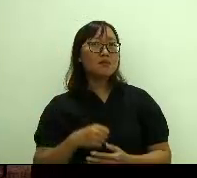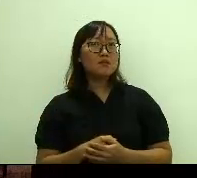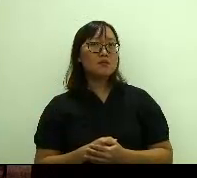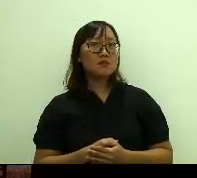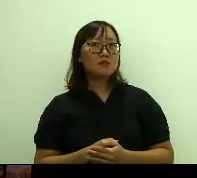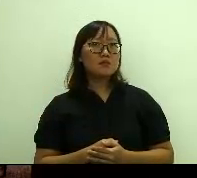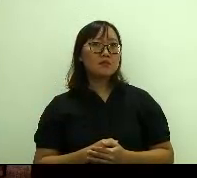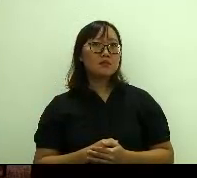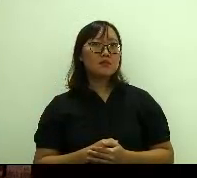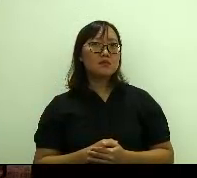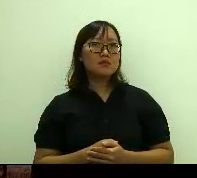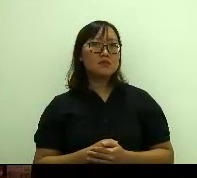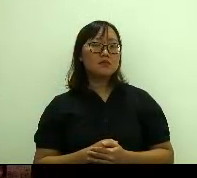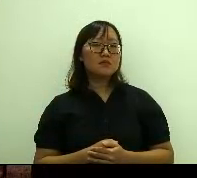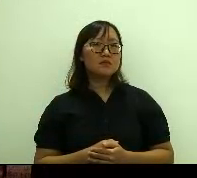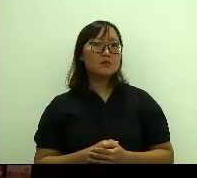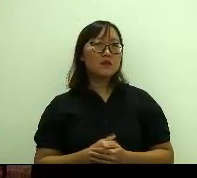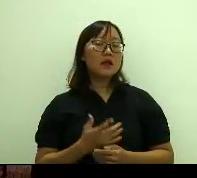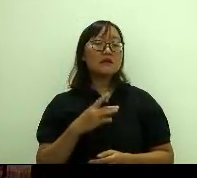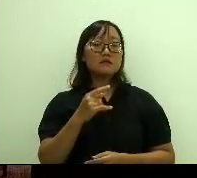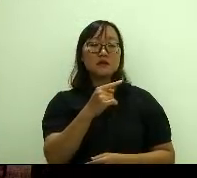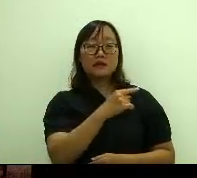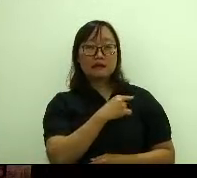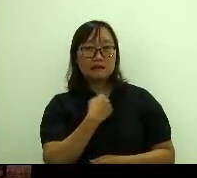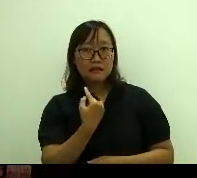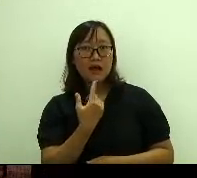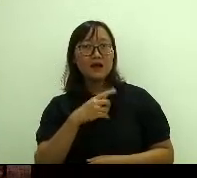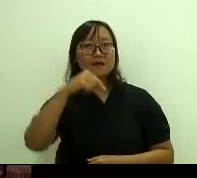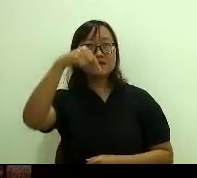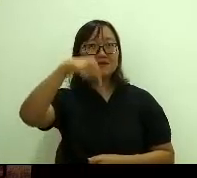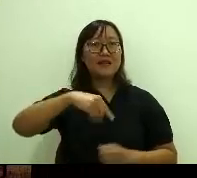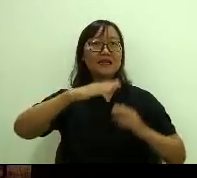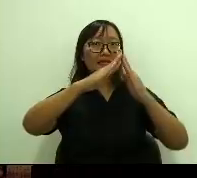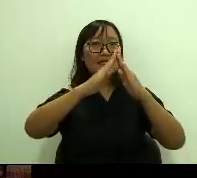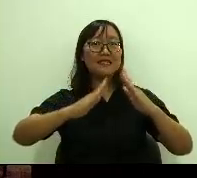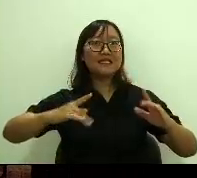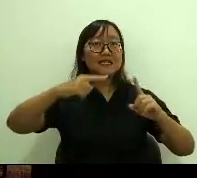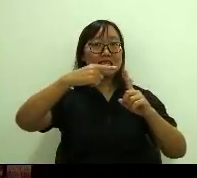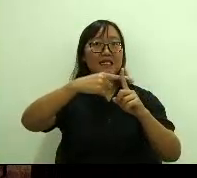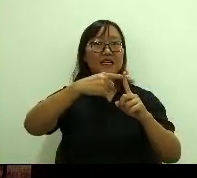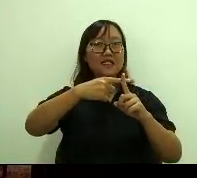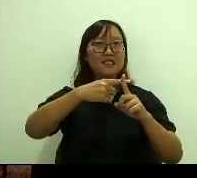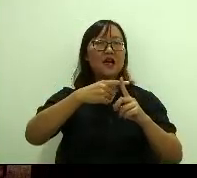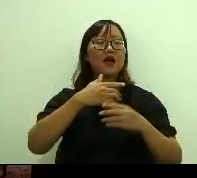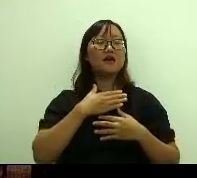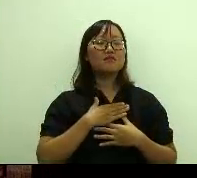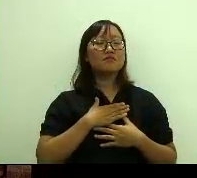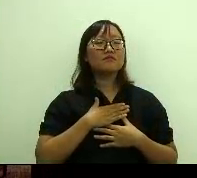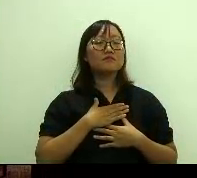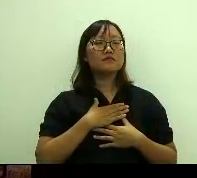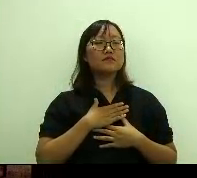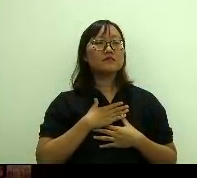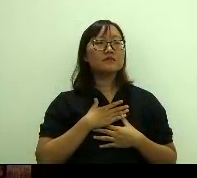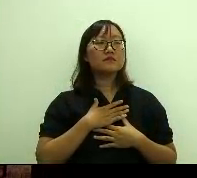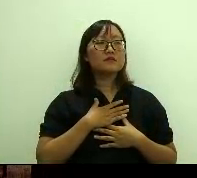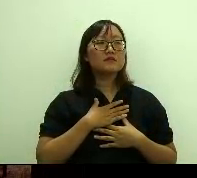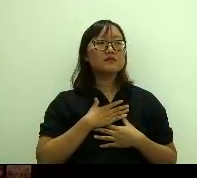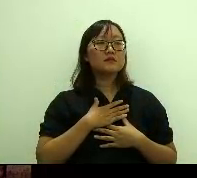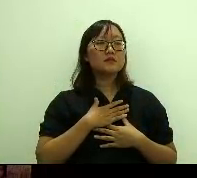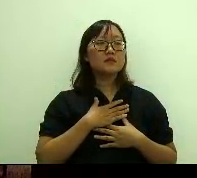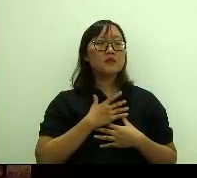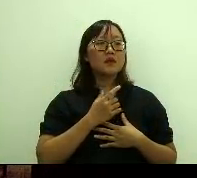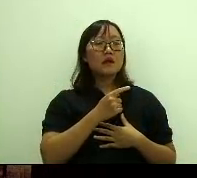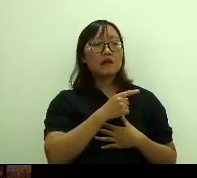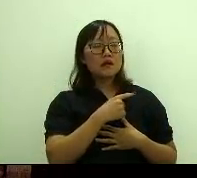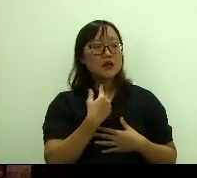pengaman pengajaran gereja, kita membiarkan diri tenggelam ke dasar laut, ke dalam kesalahan-kesalahan